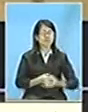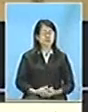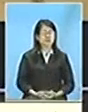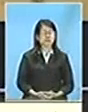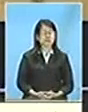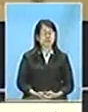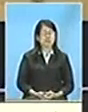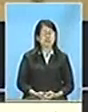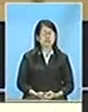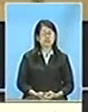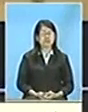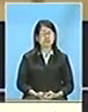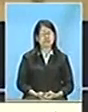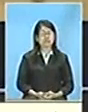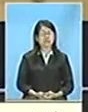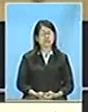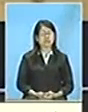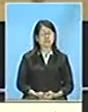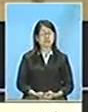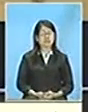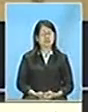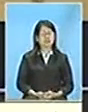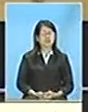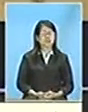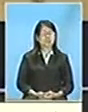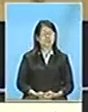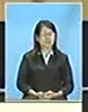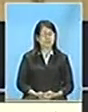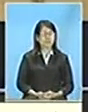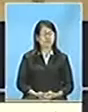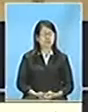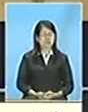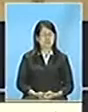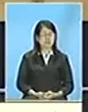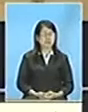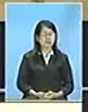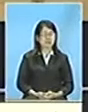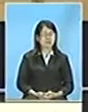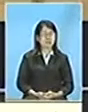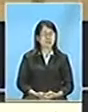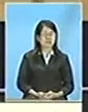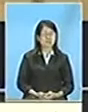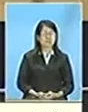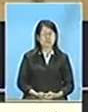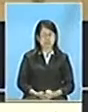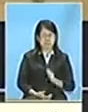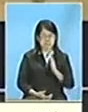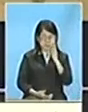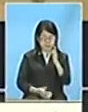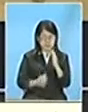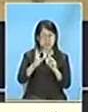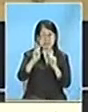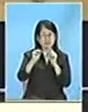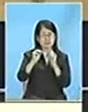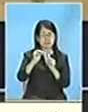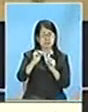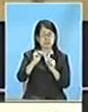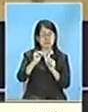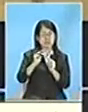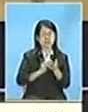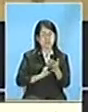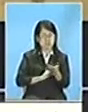ค่ะท่านกอบกุลไม่ติดใจนะคะ ต่อไปเป็นมาตราเ